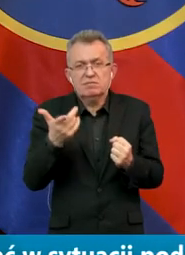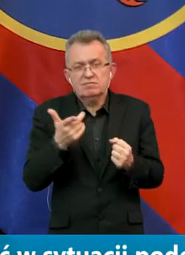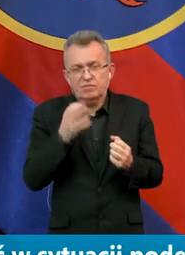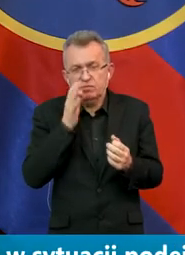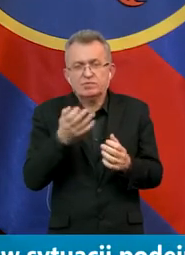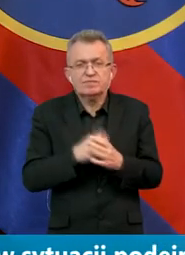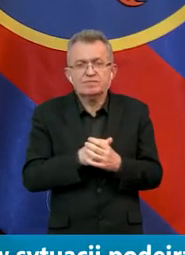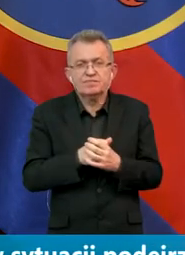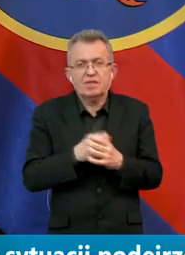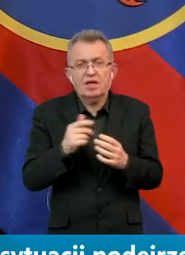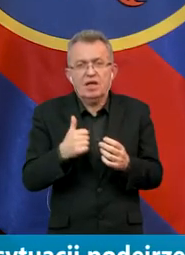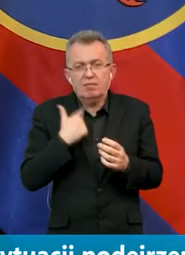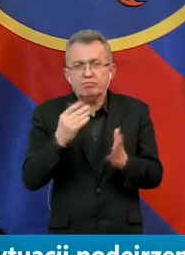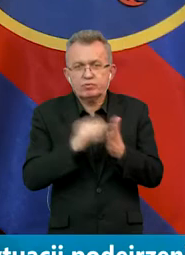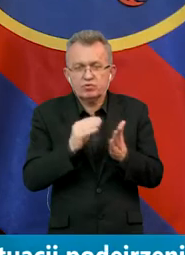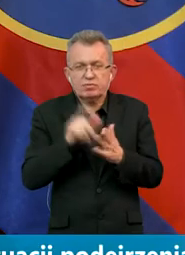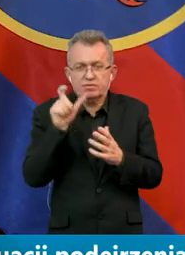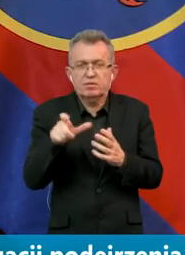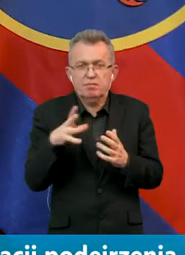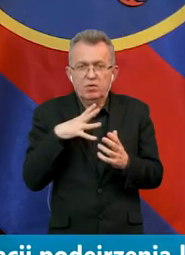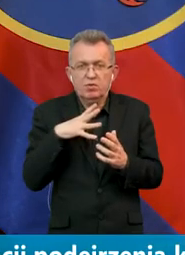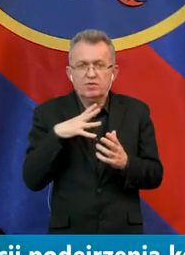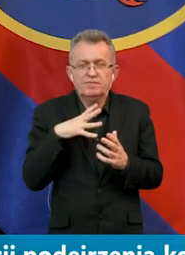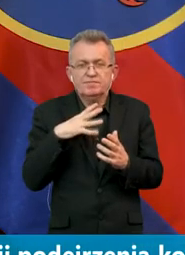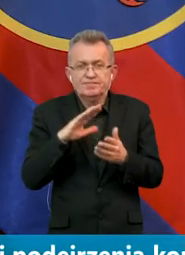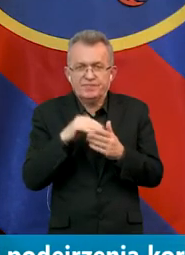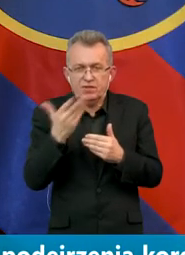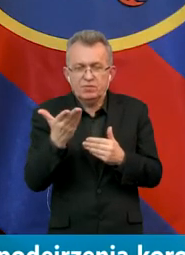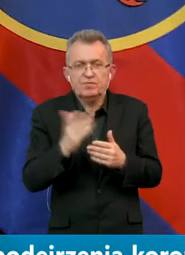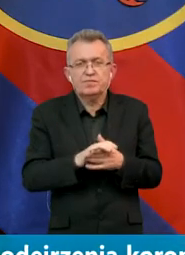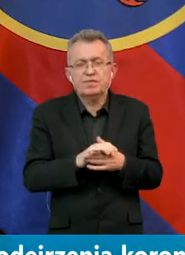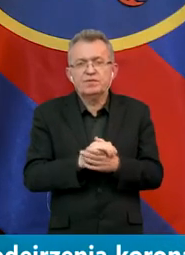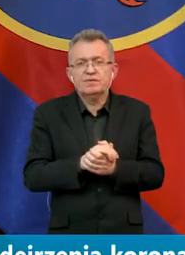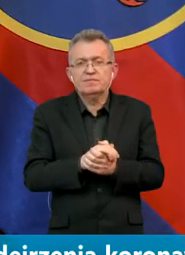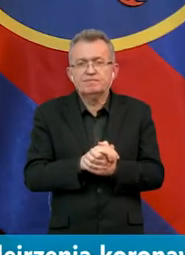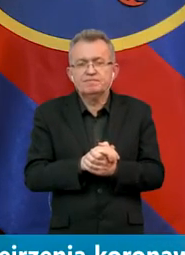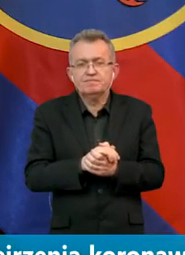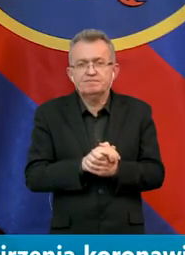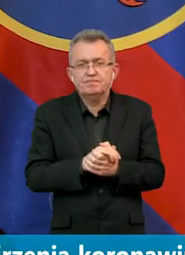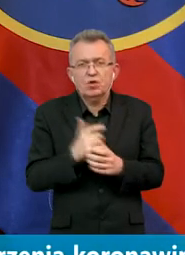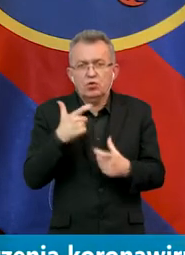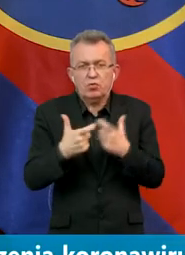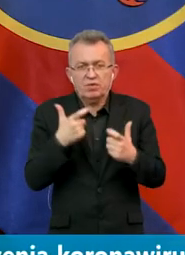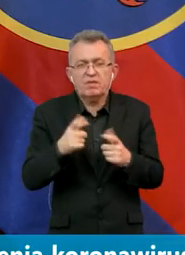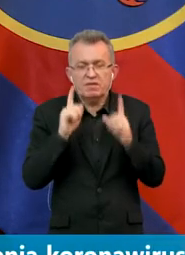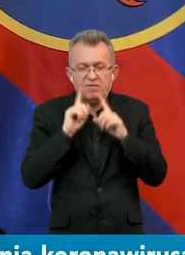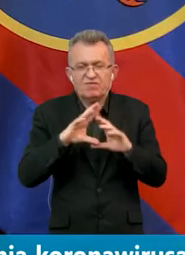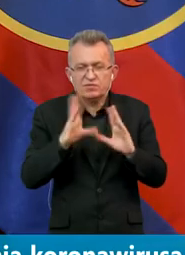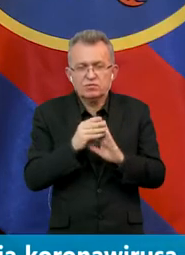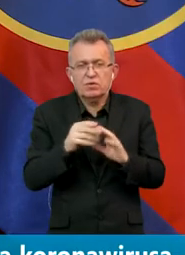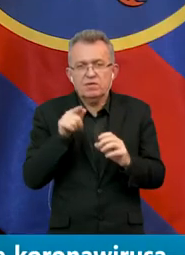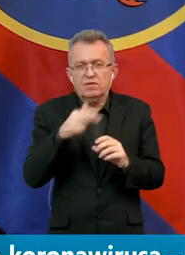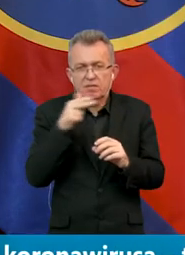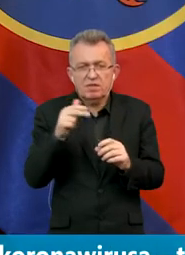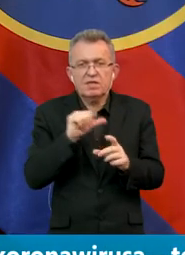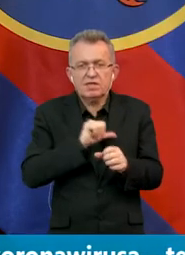racjonalny, tak aby potrzeby tych osób były tutaj zabezpieczane i zapewniane. Więc robimy naprawdę co możemy. Temat, który pan poruszył,